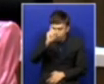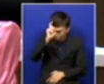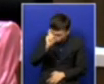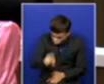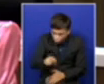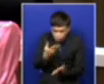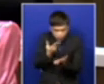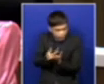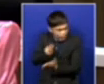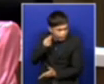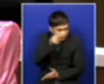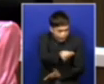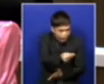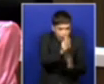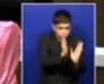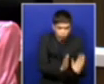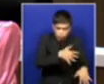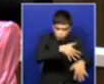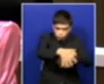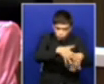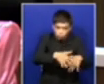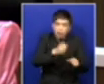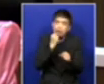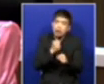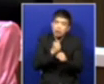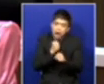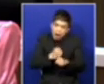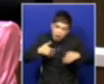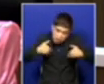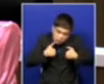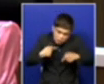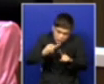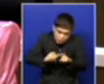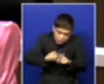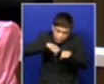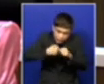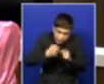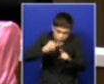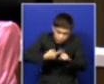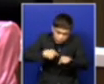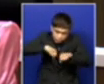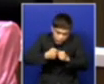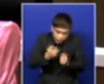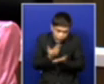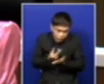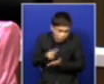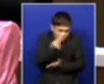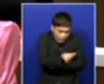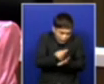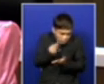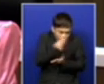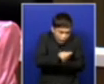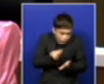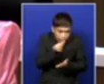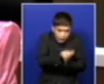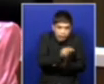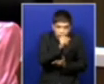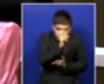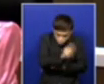รีๆทำงานเหนื่อยแทบตายเอาไปไว้กองทุนถ้าเขาไม่ได้ใช้เขาก็ควรใช้ได้ตอนยามแก่เฒ่าท่านประธานที่เค